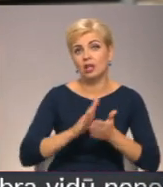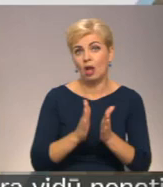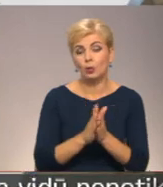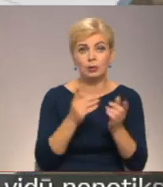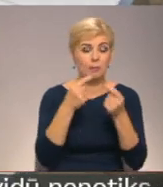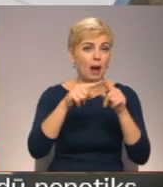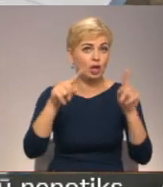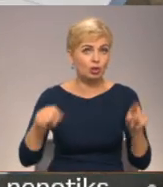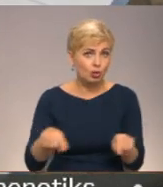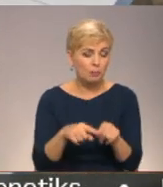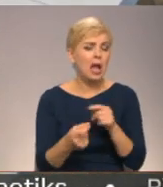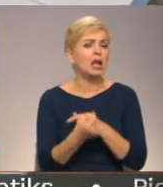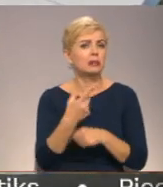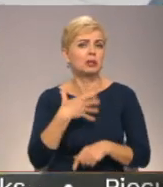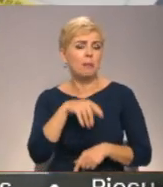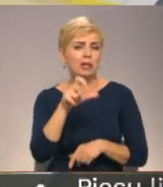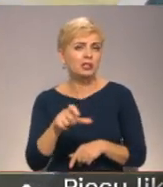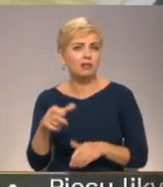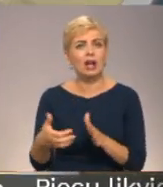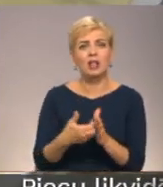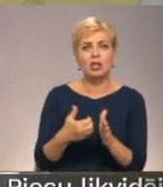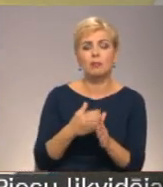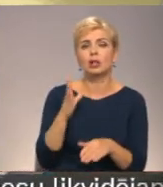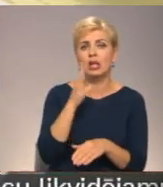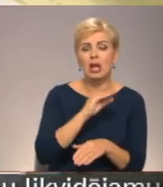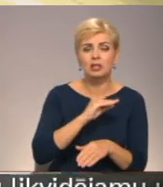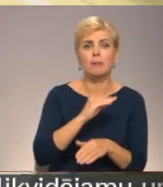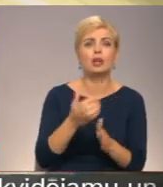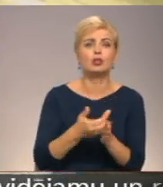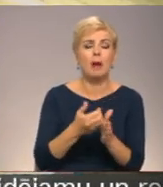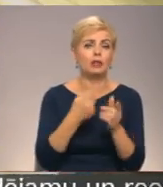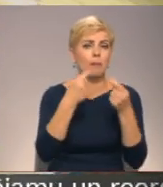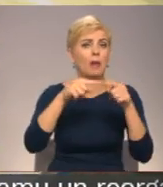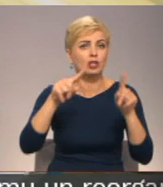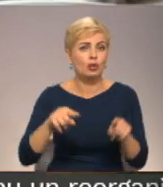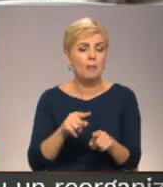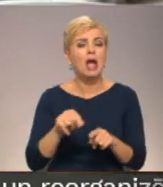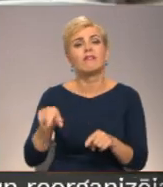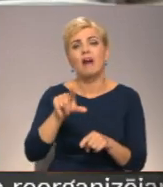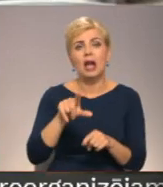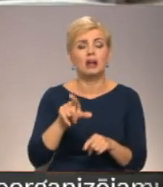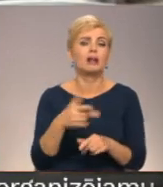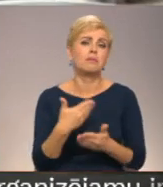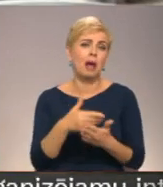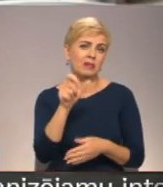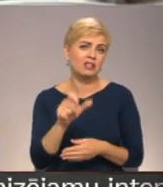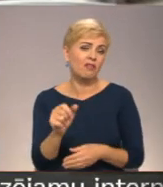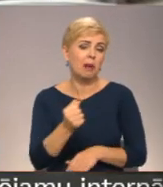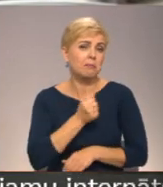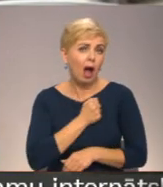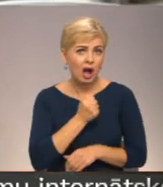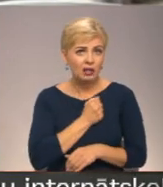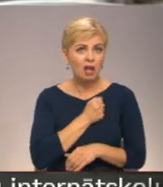paziņojumus. Iemesli, kāpēc cilvēki neizmanto iespēju noformēt saskaņoto paziņojumu, ir vairāki. Cilvēki baidās, ņemot vērā to,